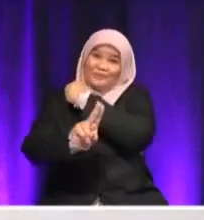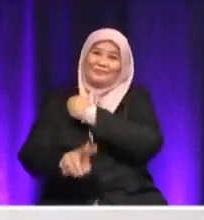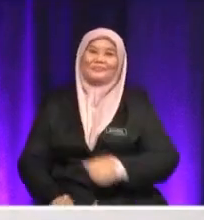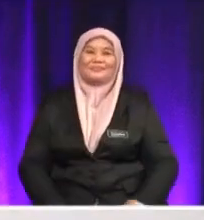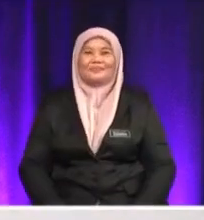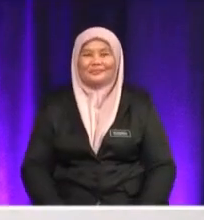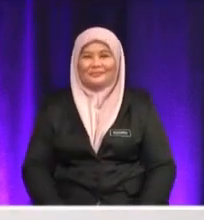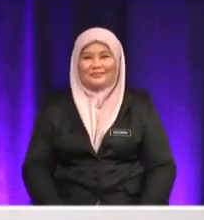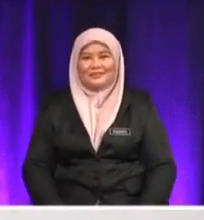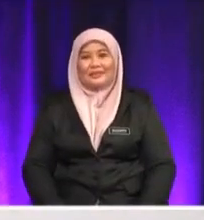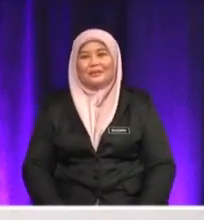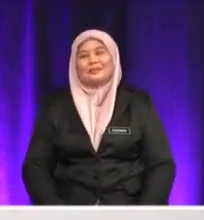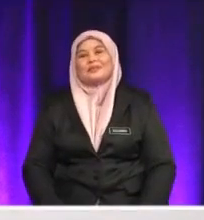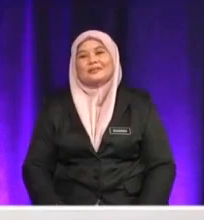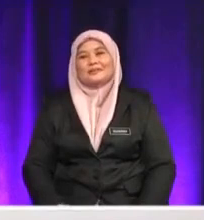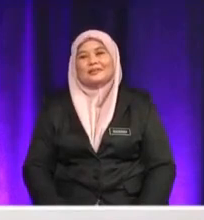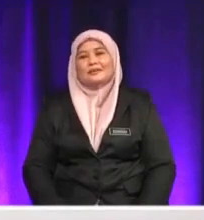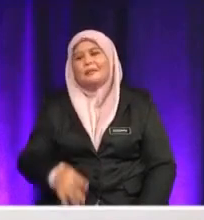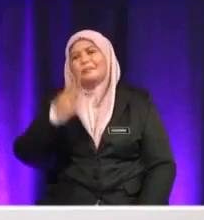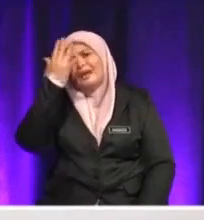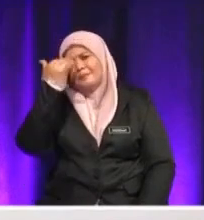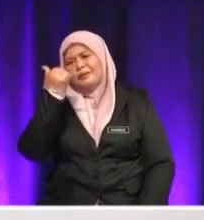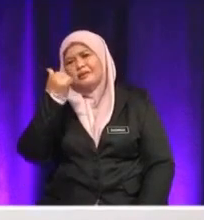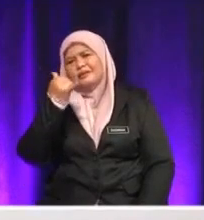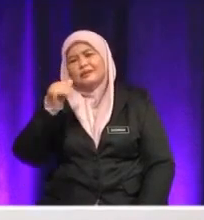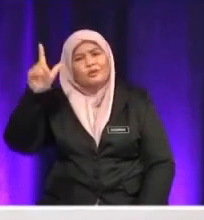Okey. Alhamdulillah. Sebab